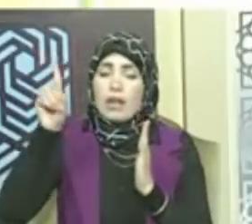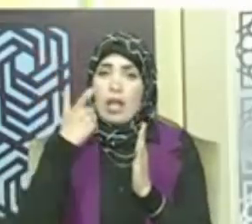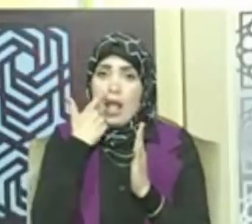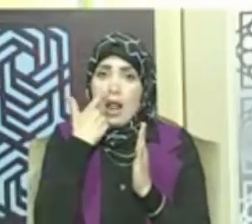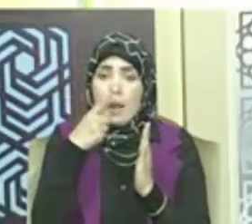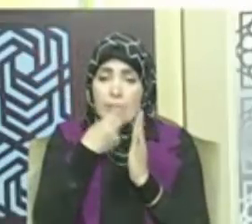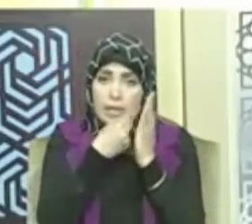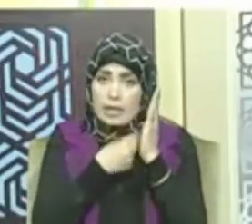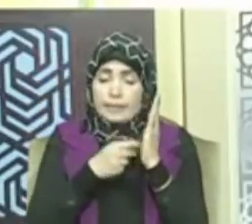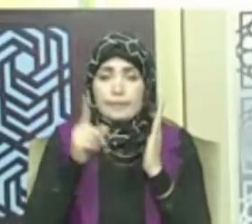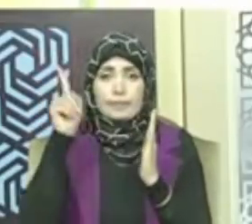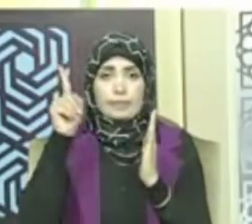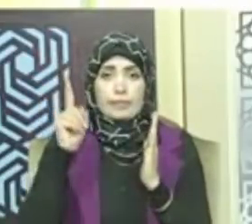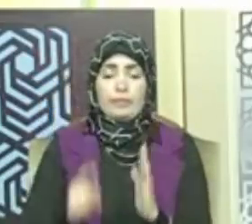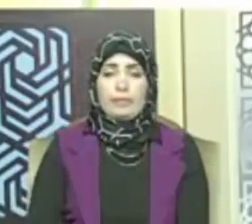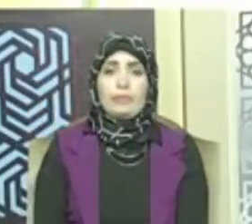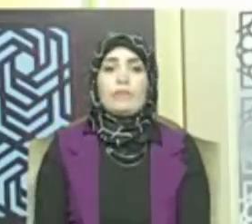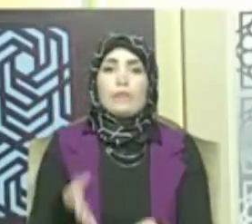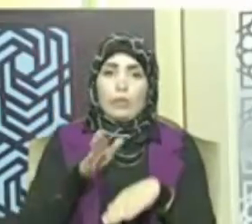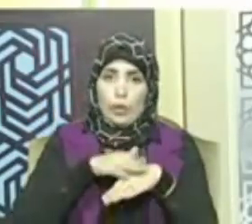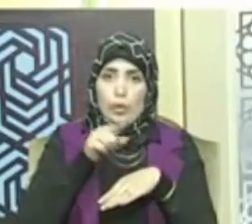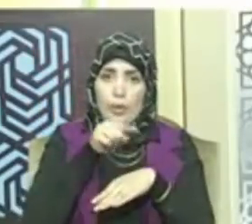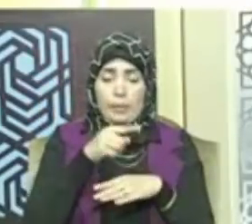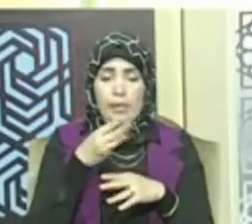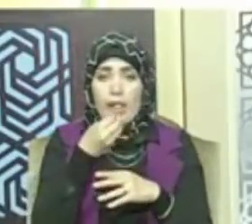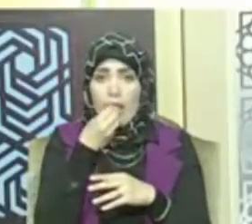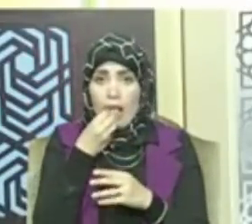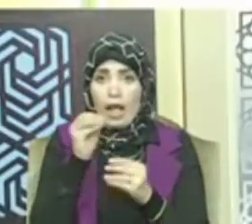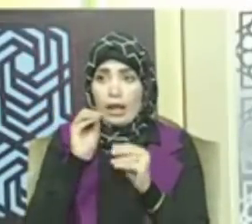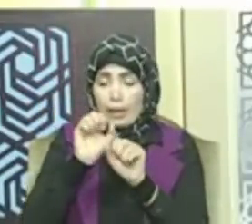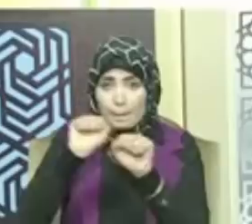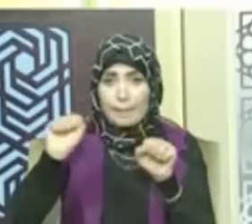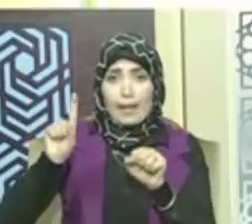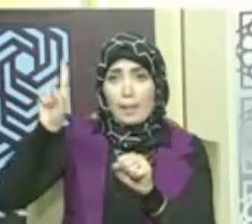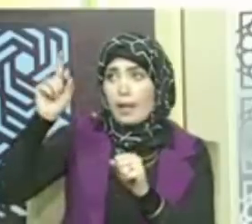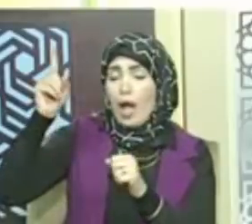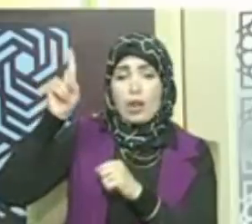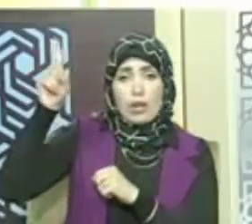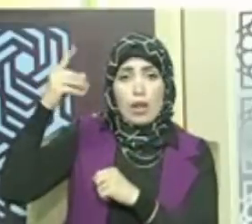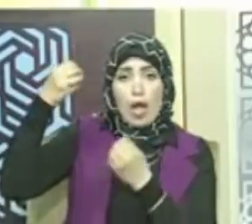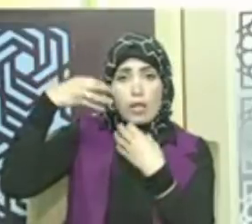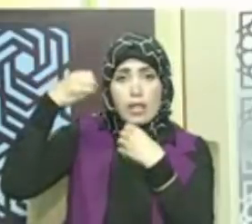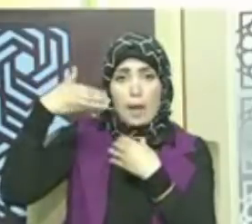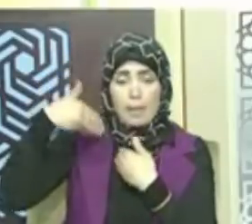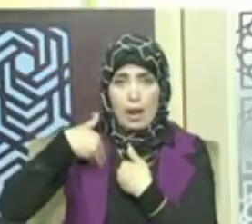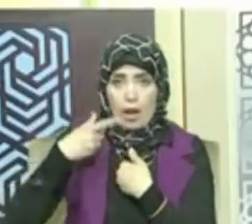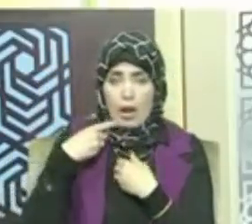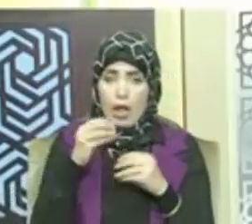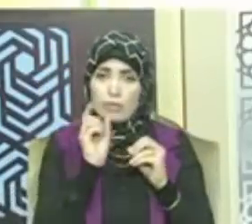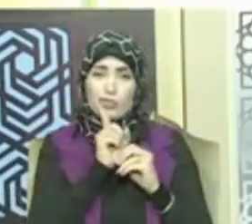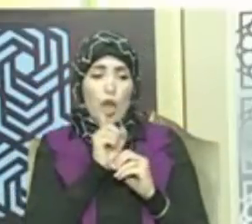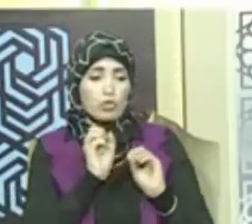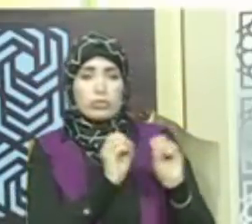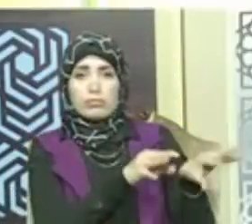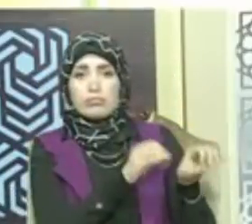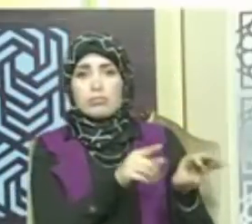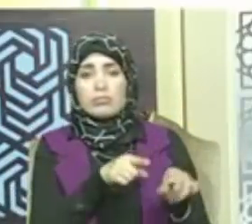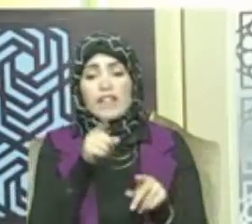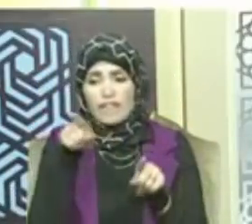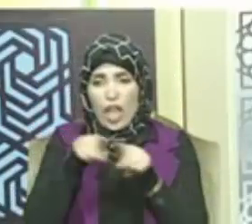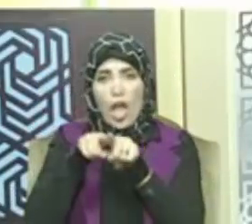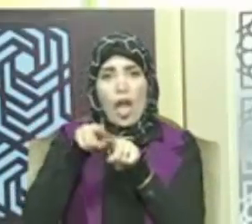الإسراف والتبذير وعلى إهدار نعمة من نعم الله. هناك أخ لك في